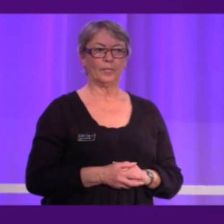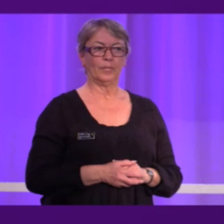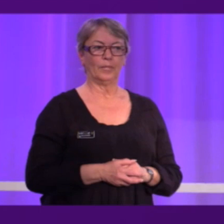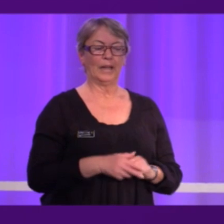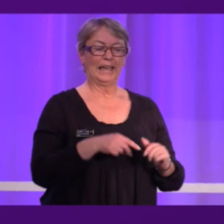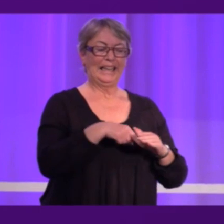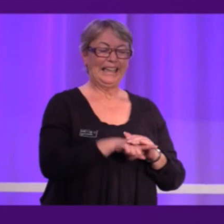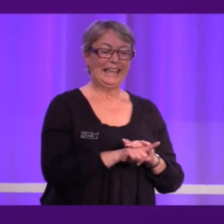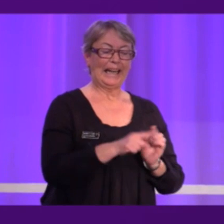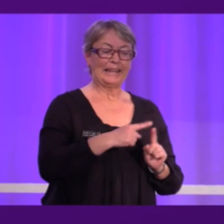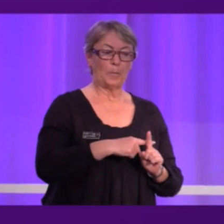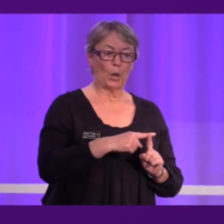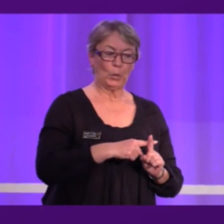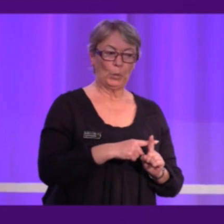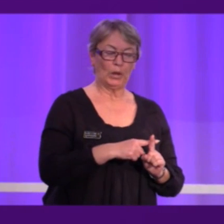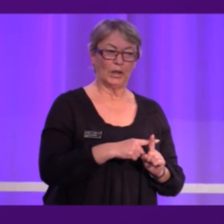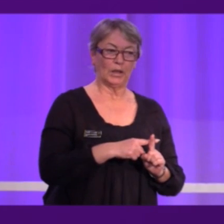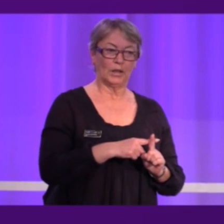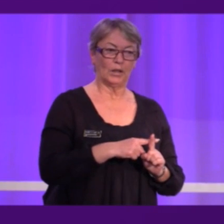Inne temperatur